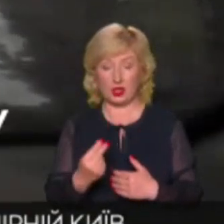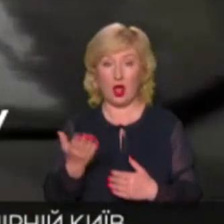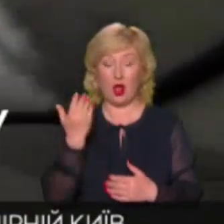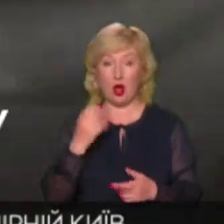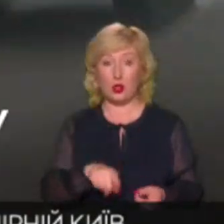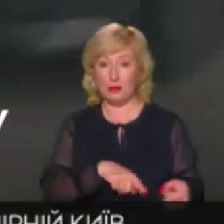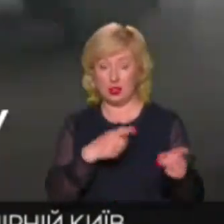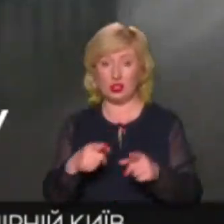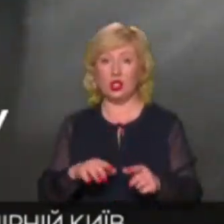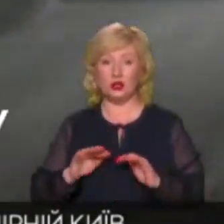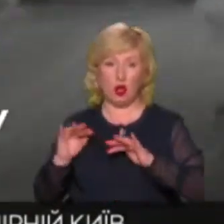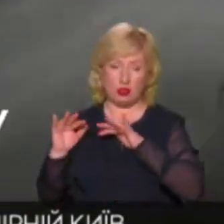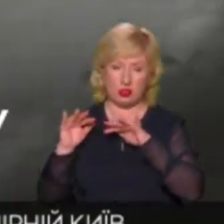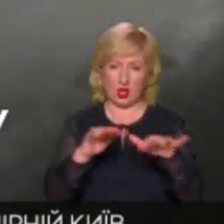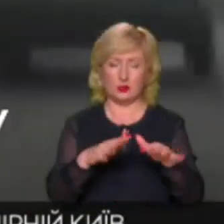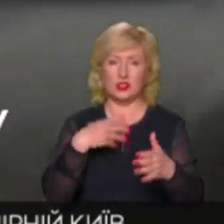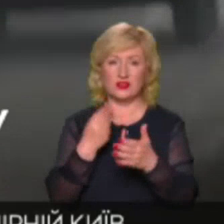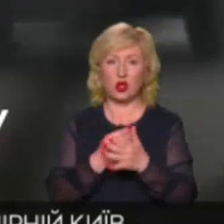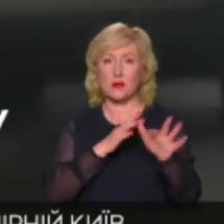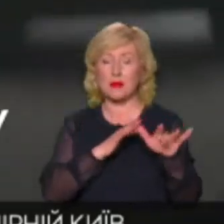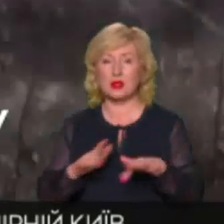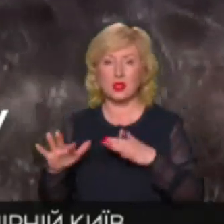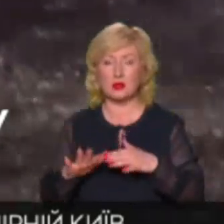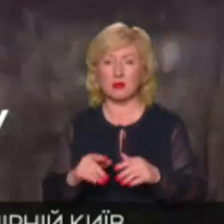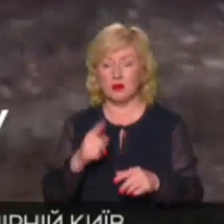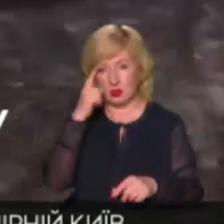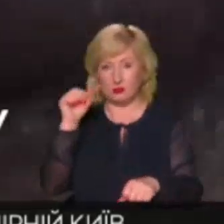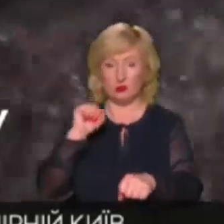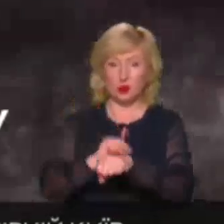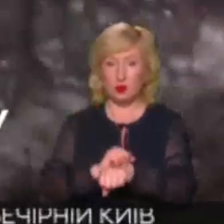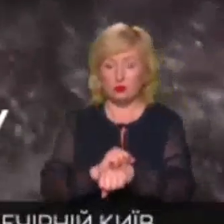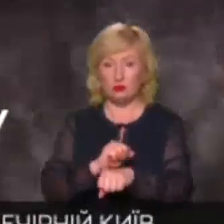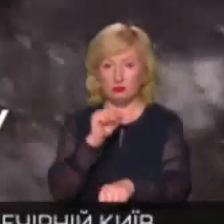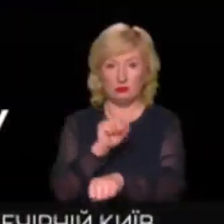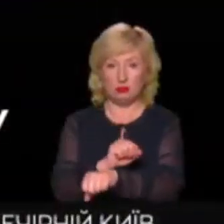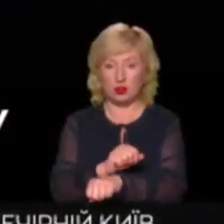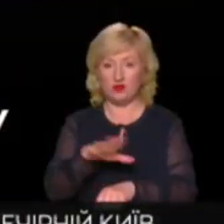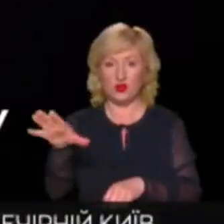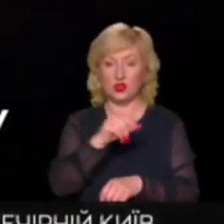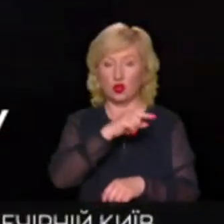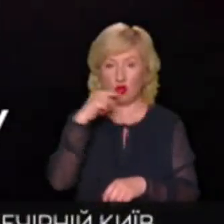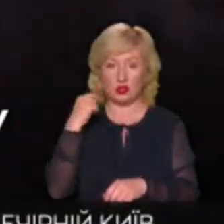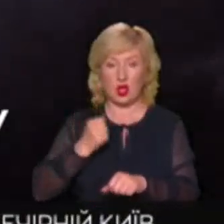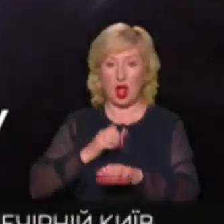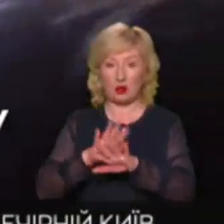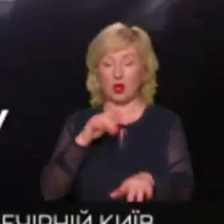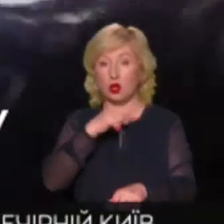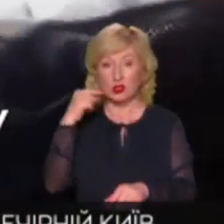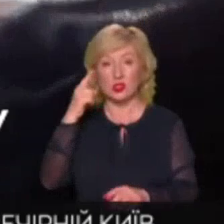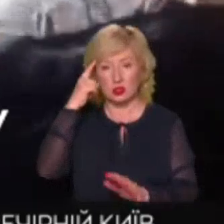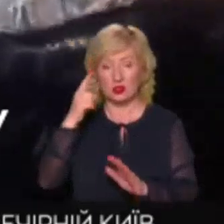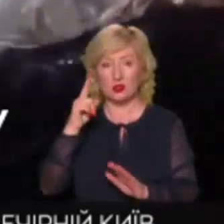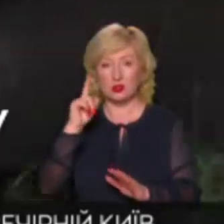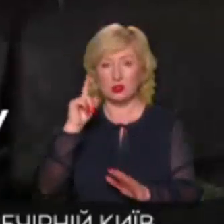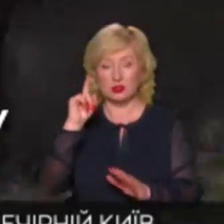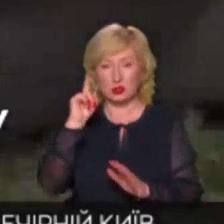до наступу. Ви своїми діями вели в ступор всю російську армію, тому що росіяни не знають, де